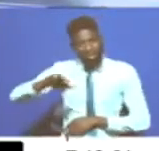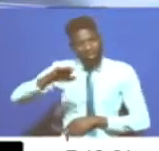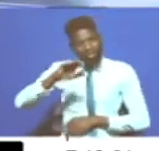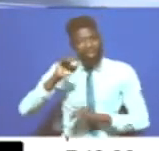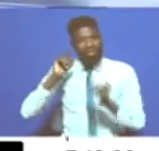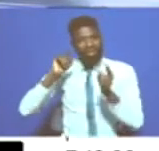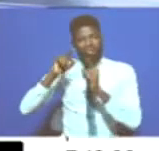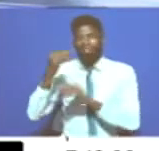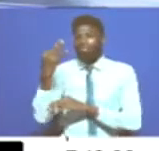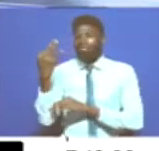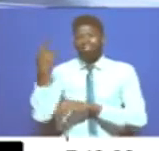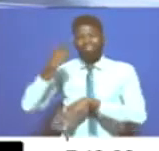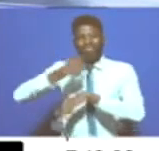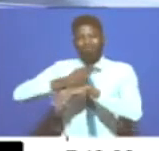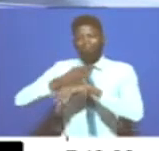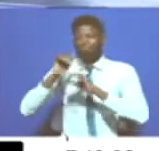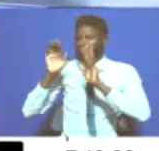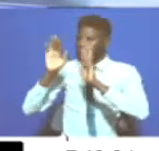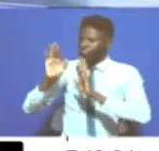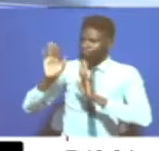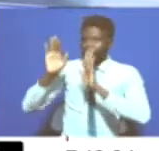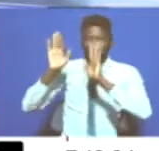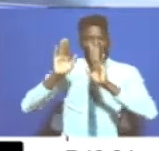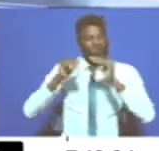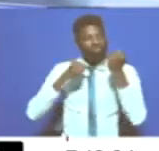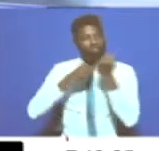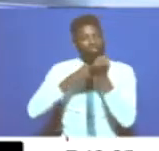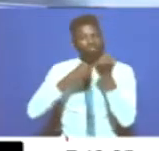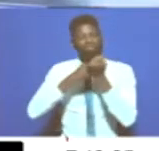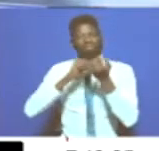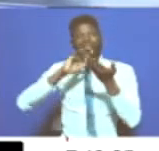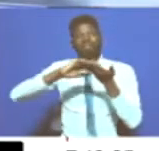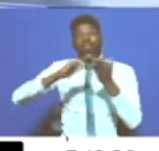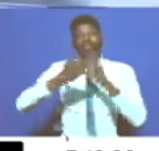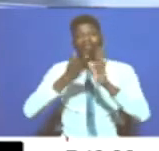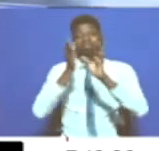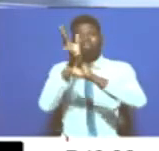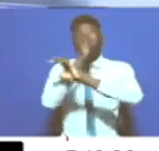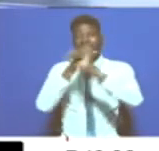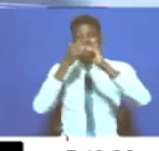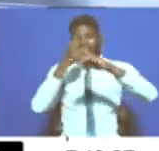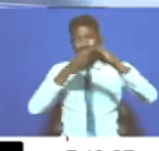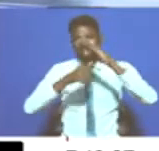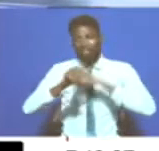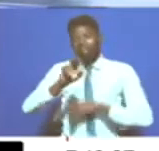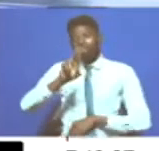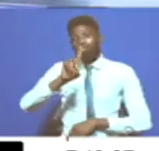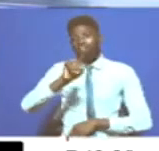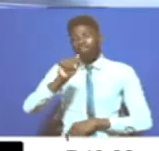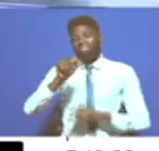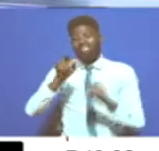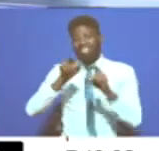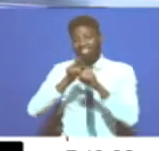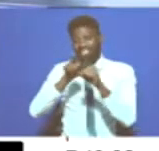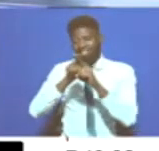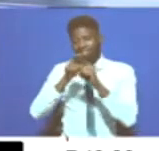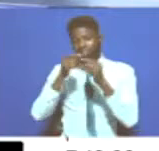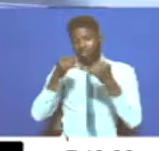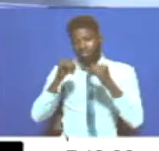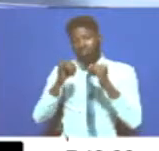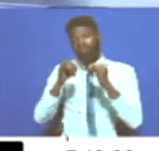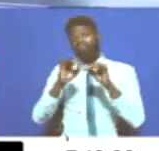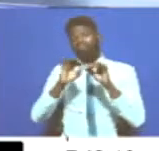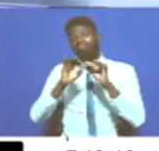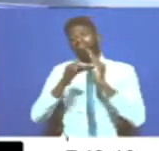uungwaji mkono kwenye azma yake ya kugombea urais chini ya chama cha UDA na vile vile kupiga debe muungano wa Kenya Kwanza. Naibu